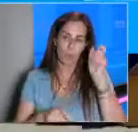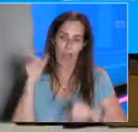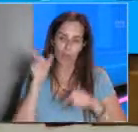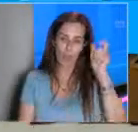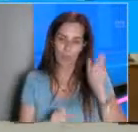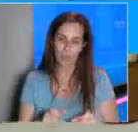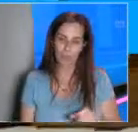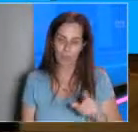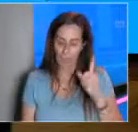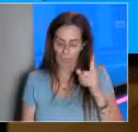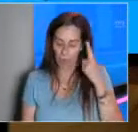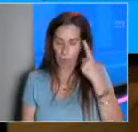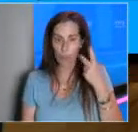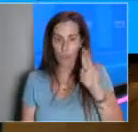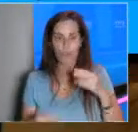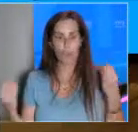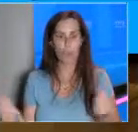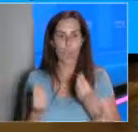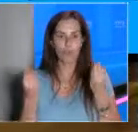לאזרחים. אבל אתה יודע, יש משהו